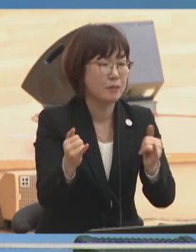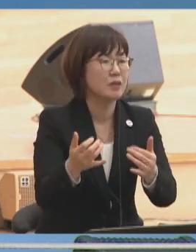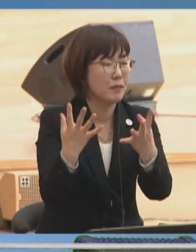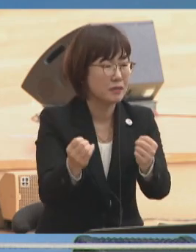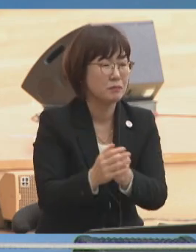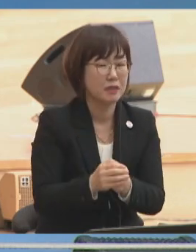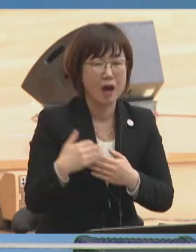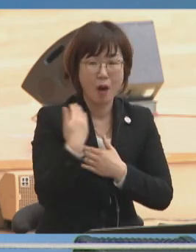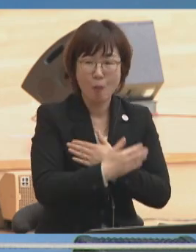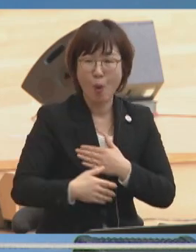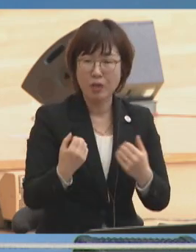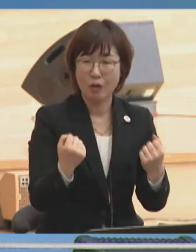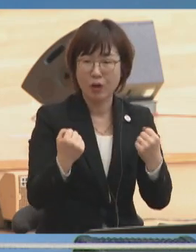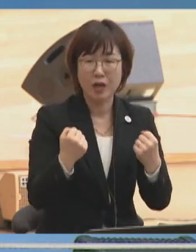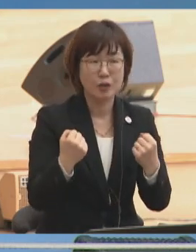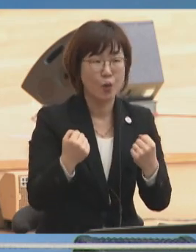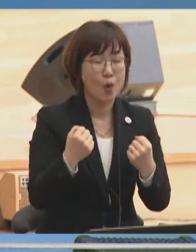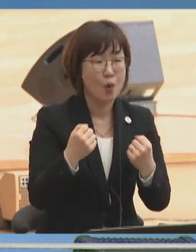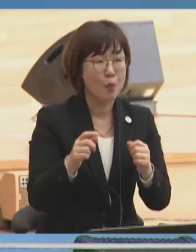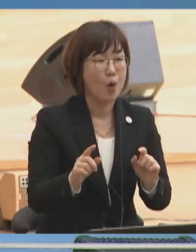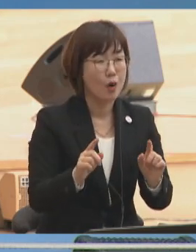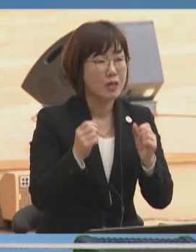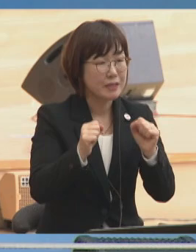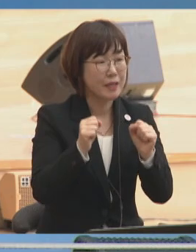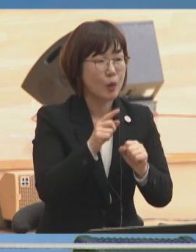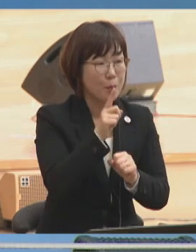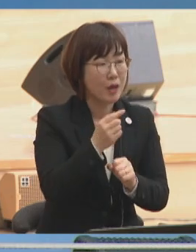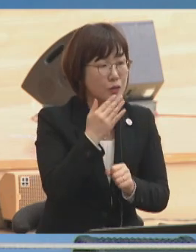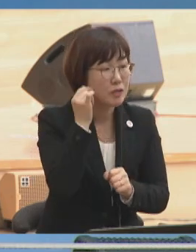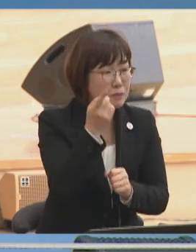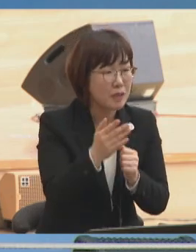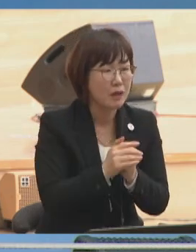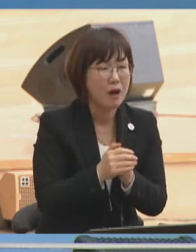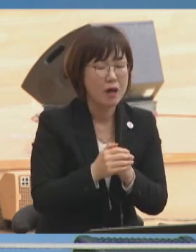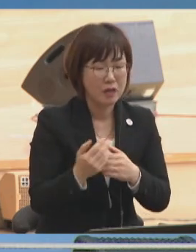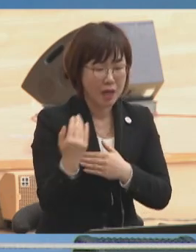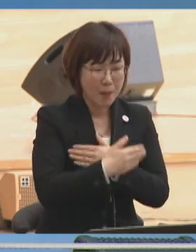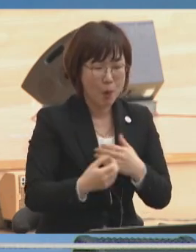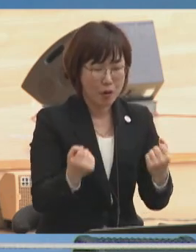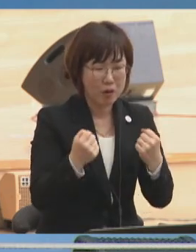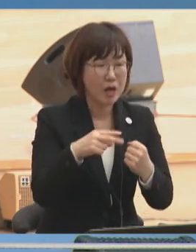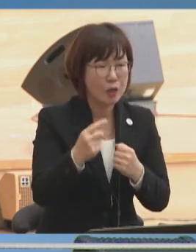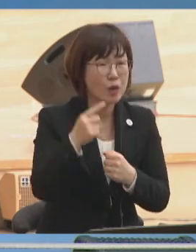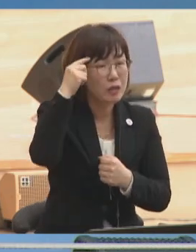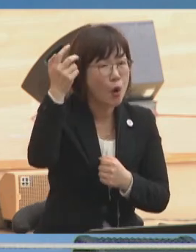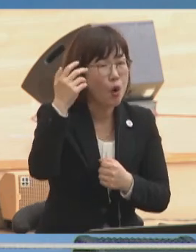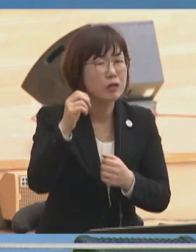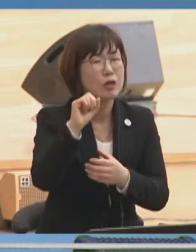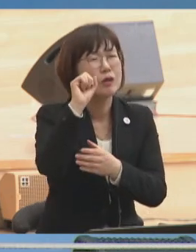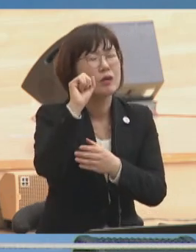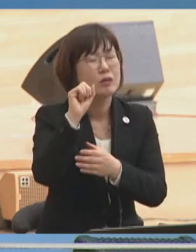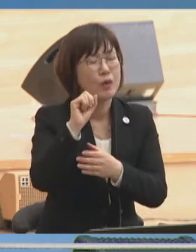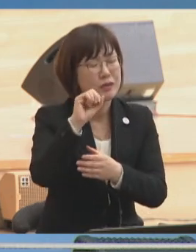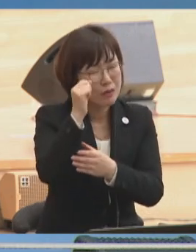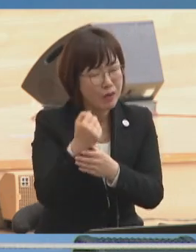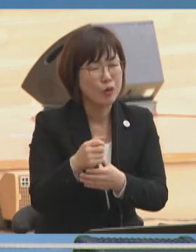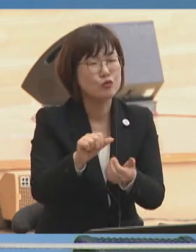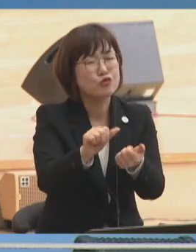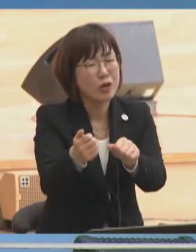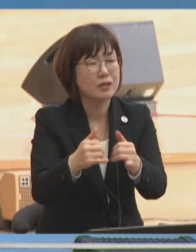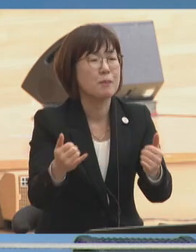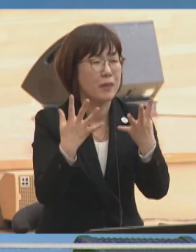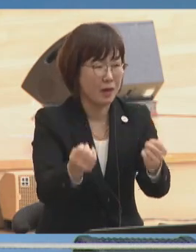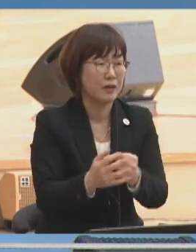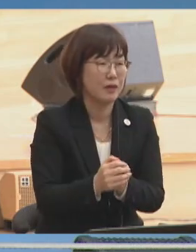살아있나요? 죽어있는 사람들이 많죠. 영혼이 병들어가는 사람 많죠. 그죠? 너무 안타깝게 살아온 사람 많아요. 좀